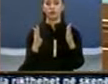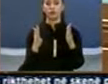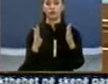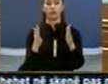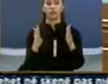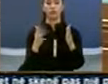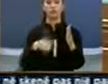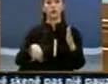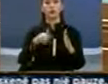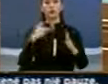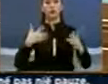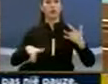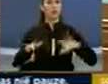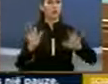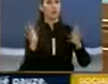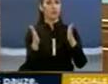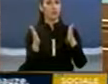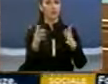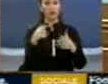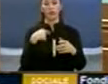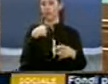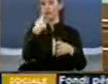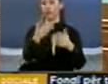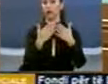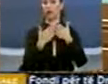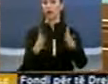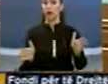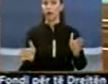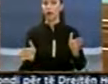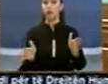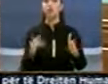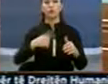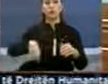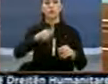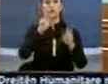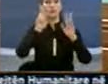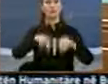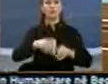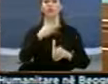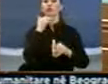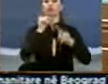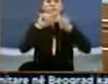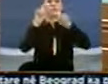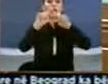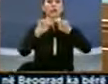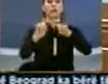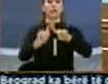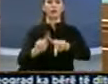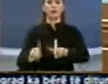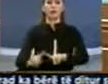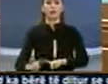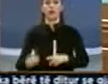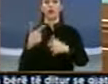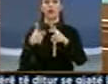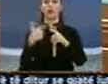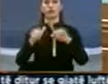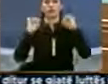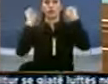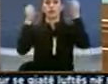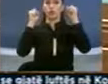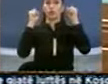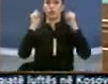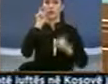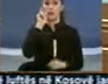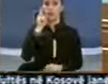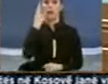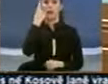mund të ikë përgjegjësisë. E kam thonë edhe po e them edhe sot. Kemi 1001 arsye për të protestuar në Kosovë, po ama asnjë